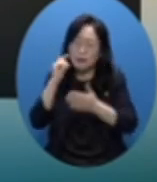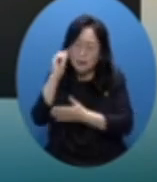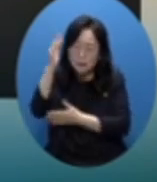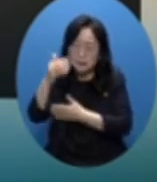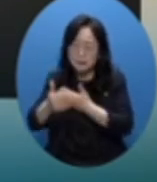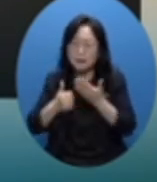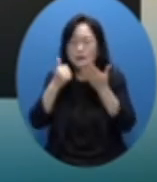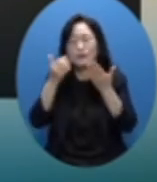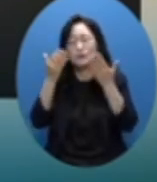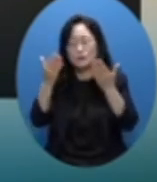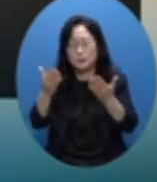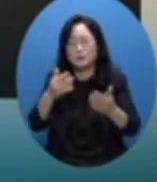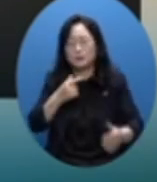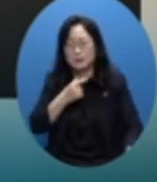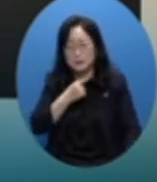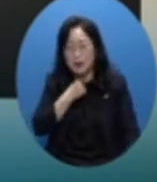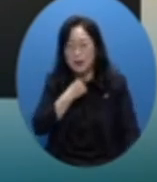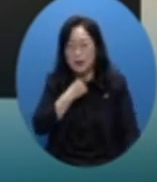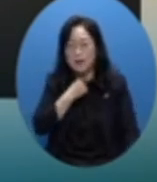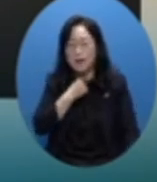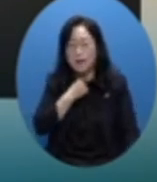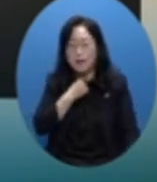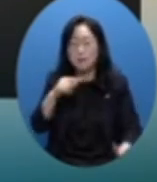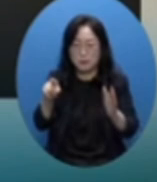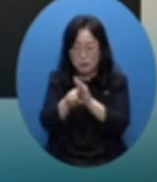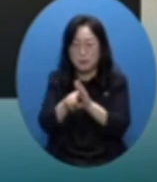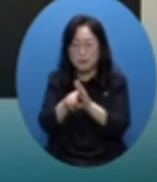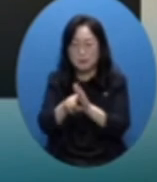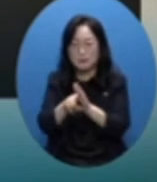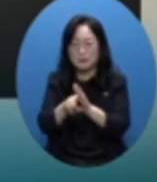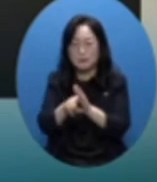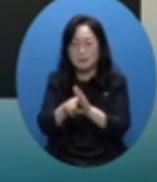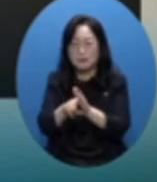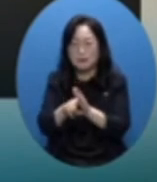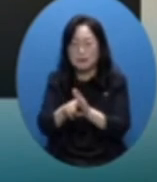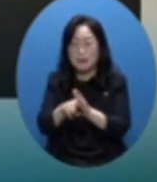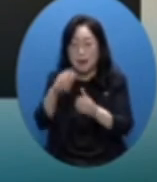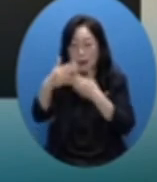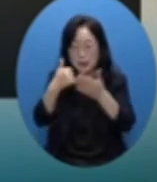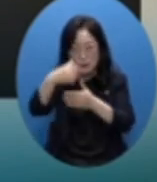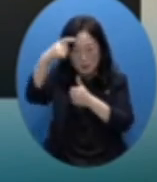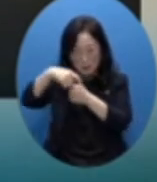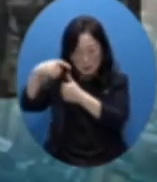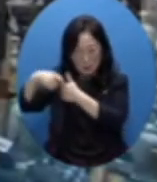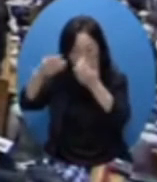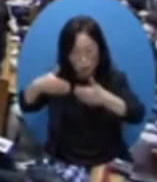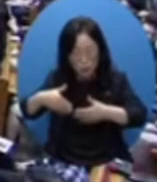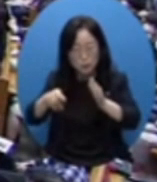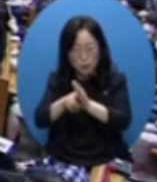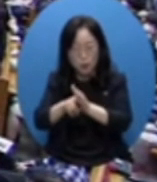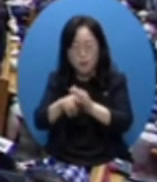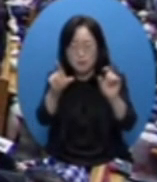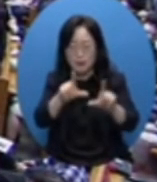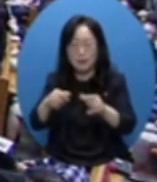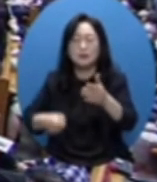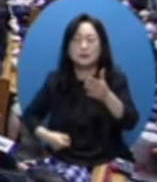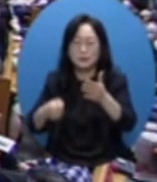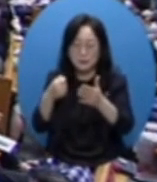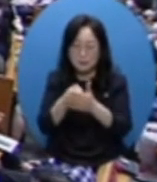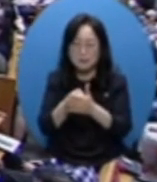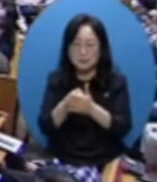살기로 그렇게 부르신 봤다 고 믿고 그 그러한 삶을 살게 되었습니다 그래서 이